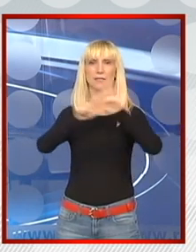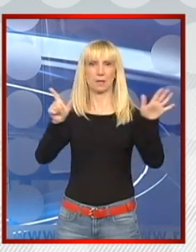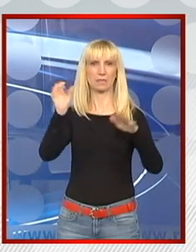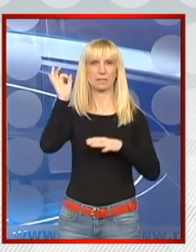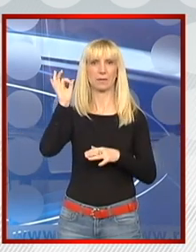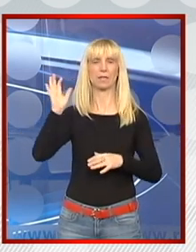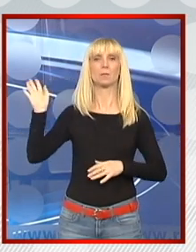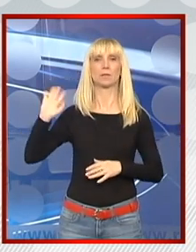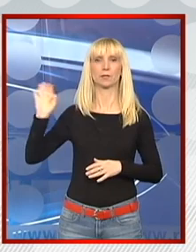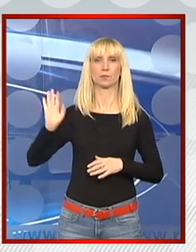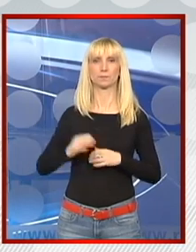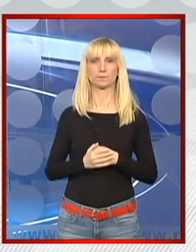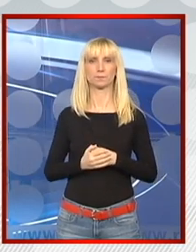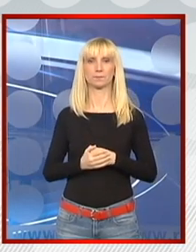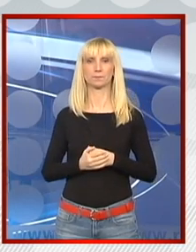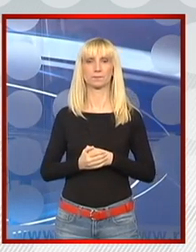17 stepeni.